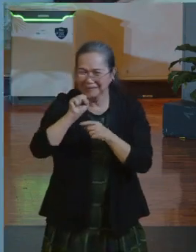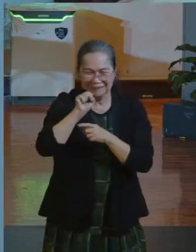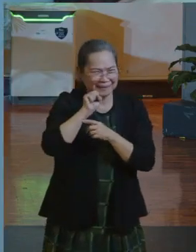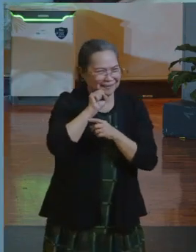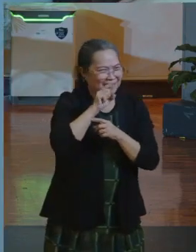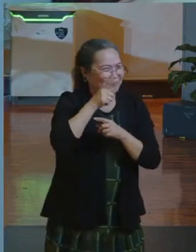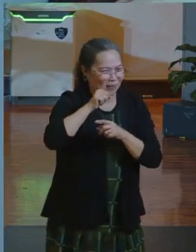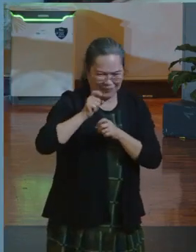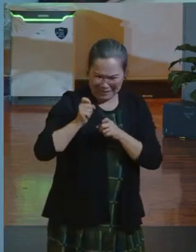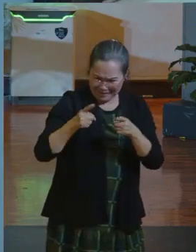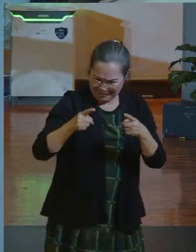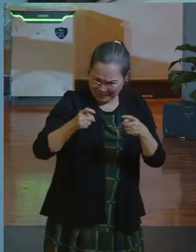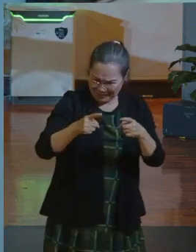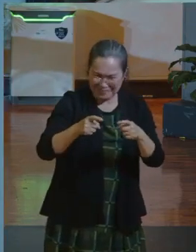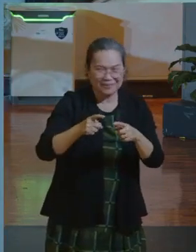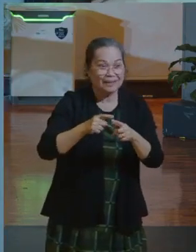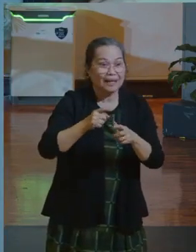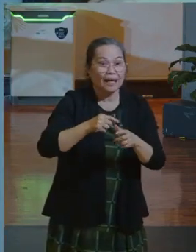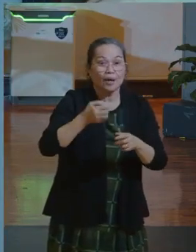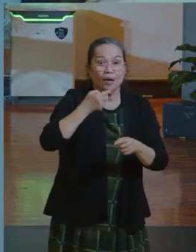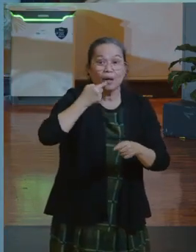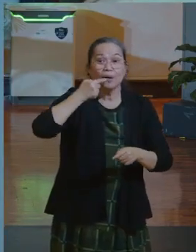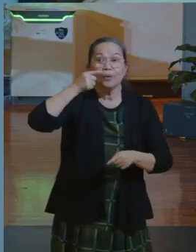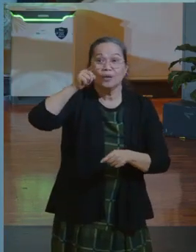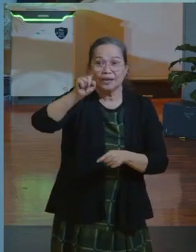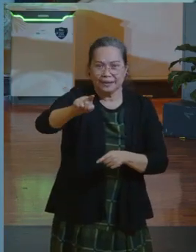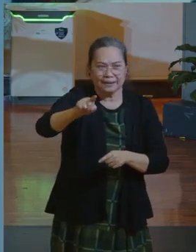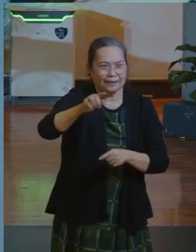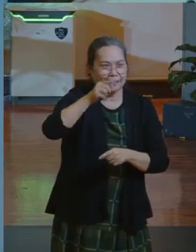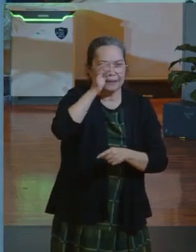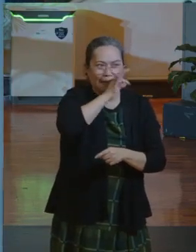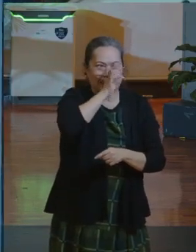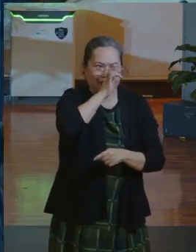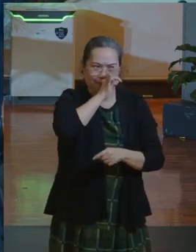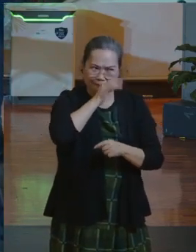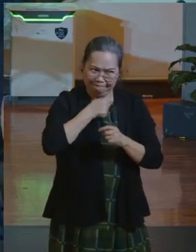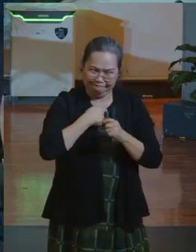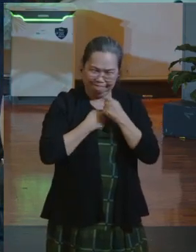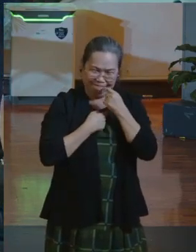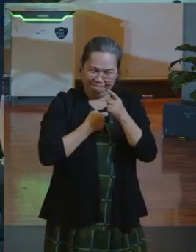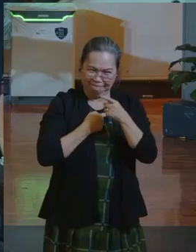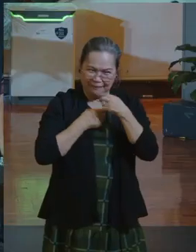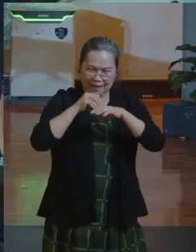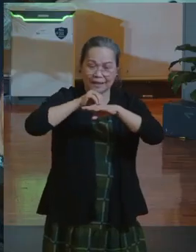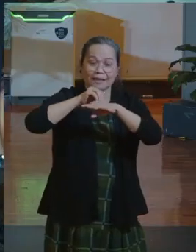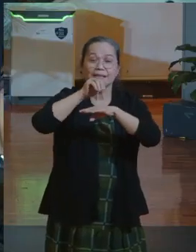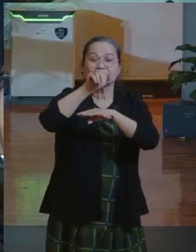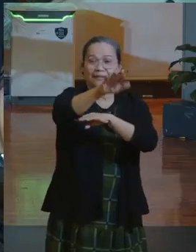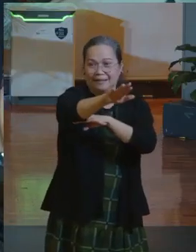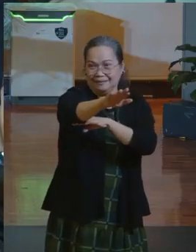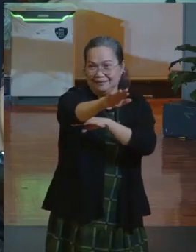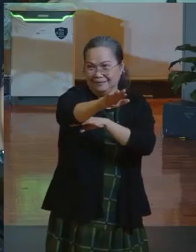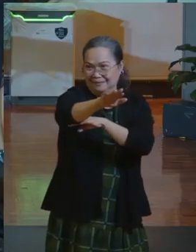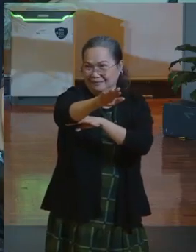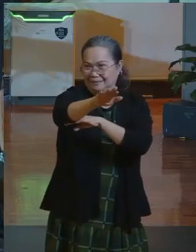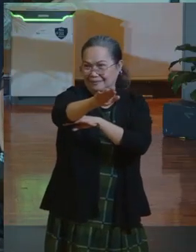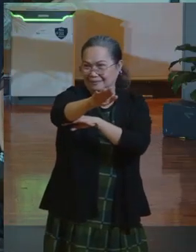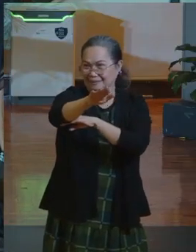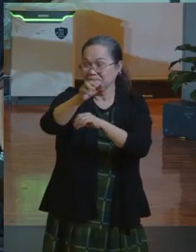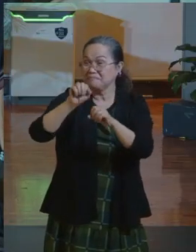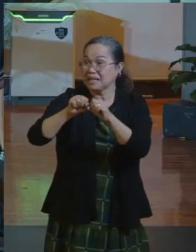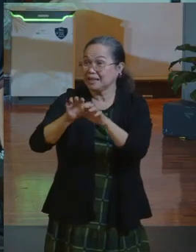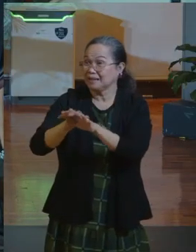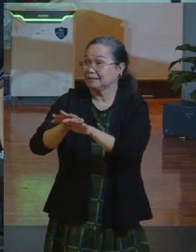no? Pagsugo, being set, no? Ang ibig sabihin noon.